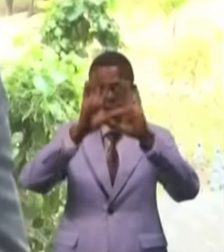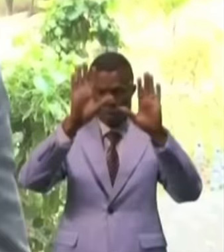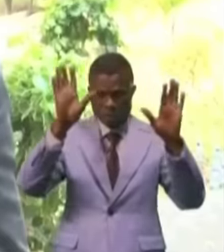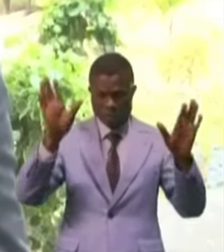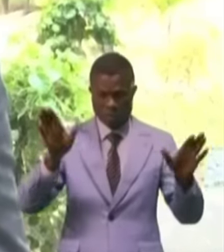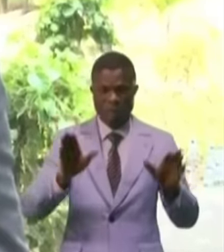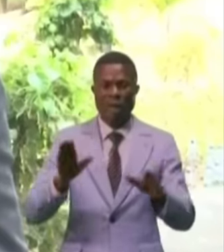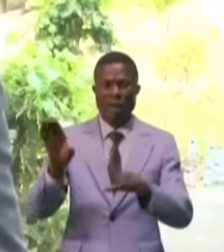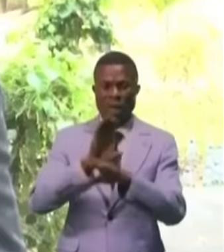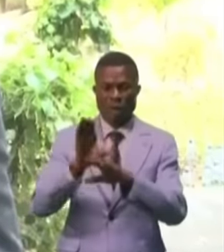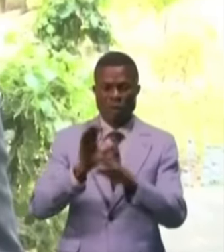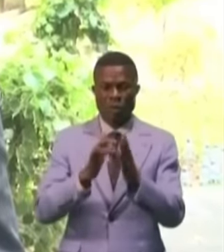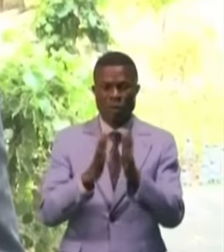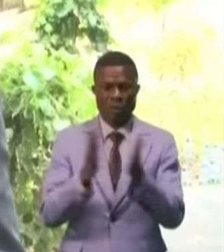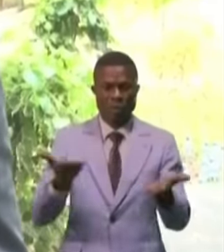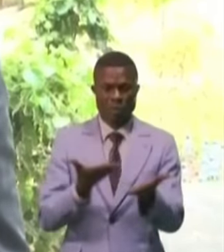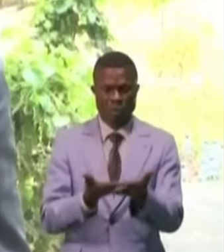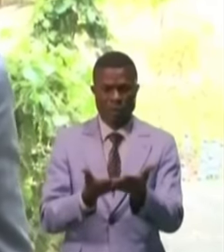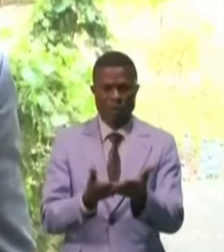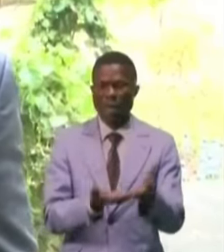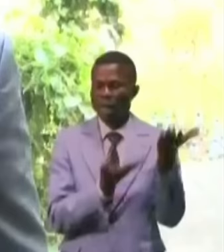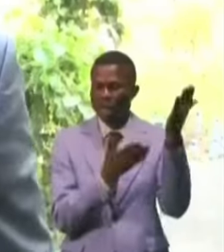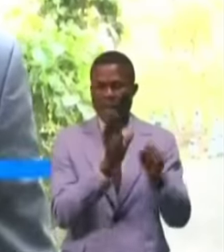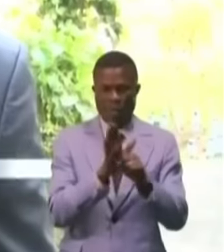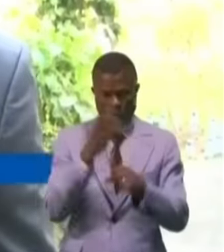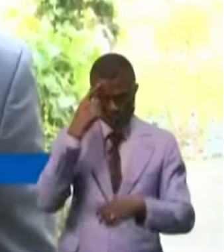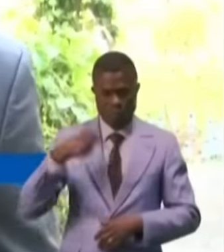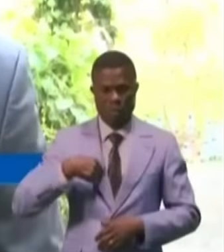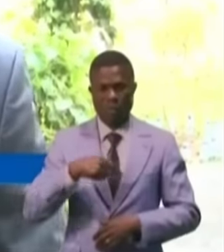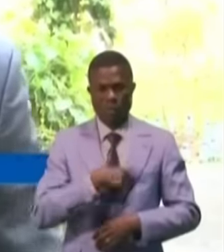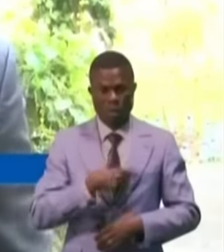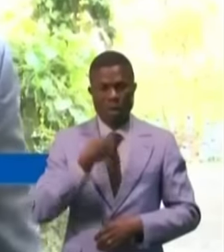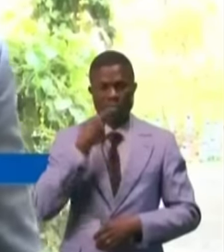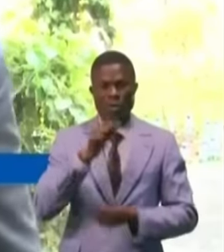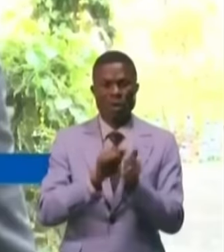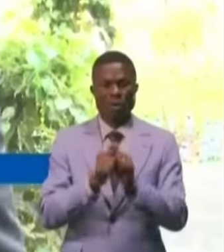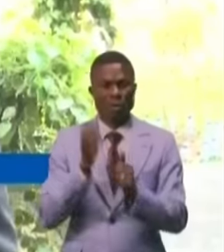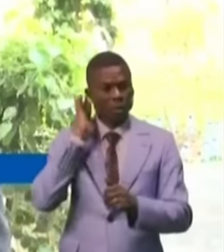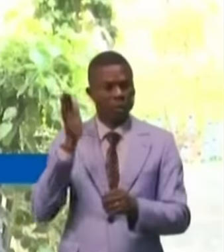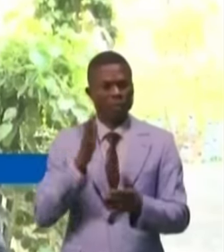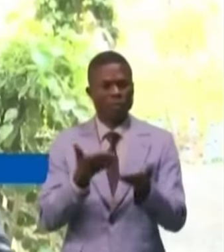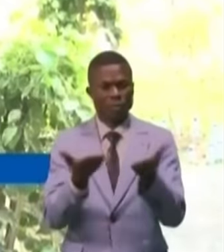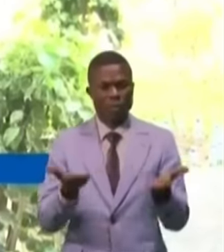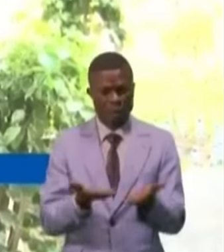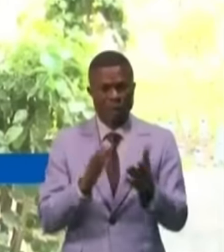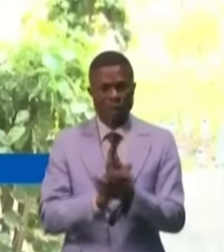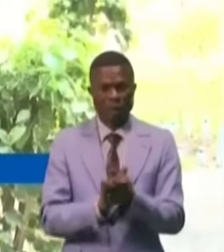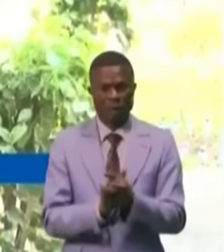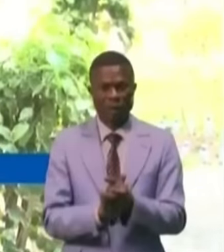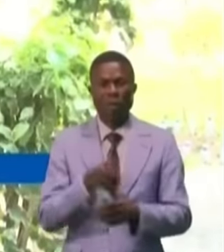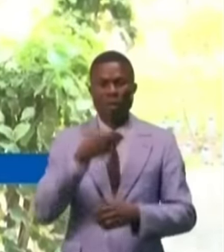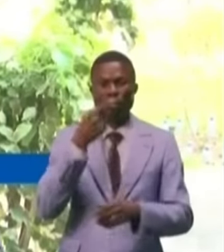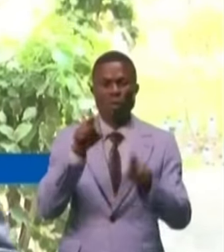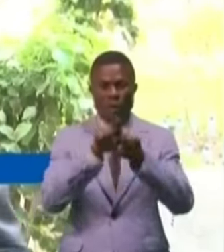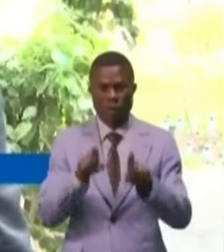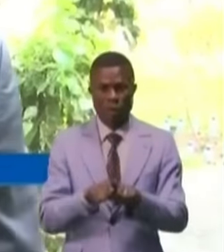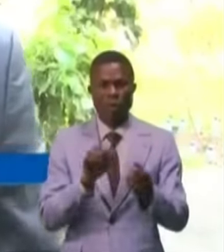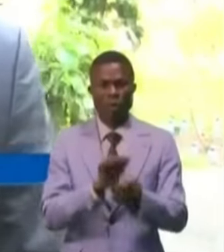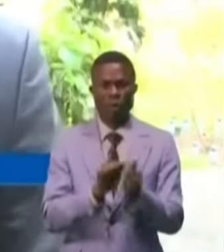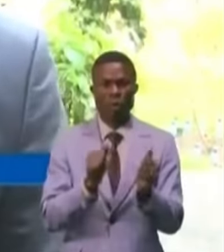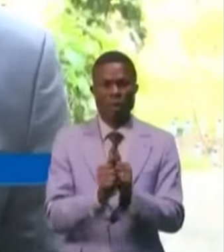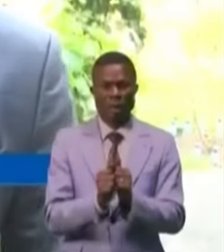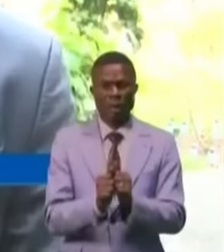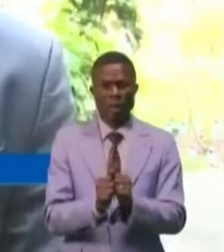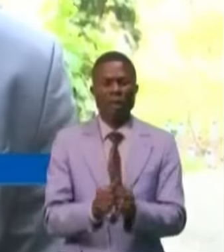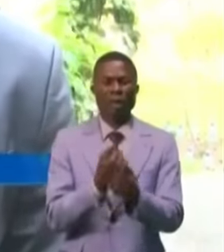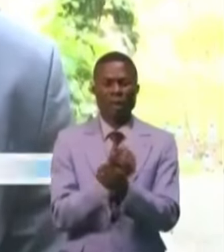théologie. C'est plus important pour nous. Lorsque nous parlons de l'école théologique de Kinshasa, nous parlons des maîtres et des